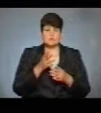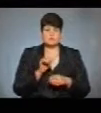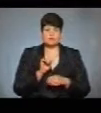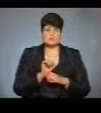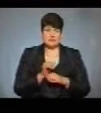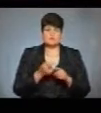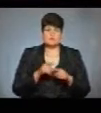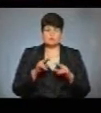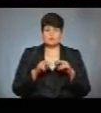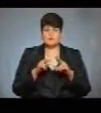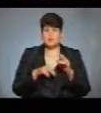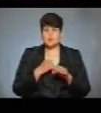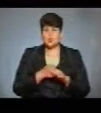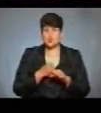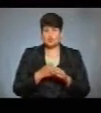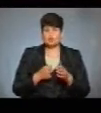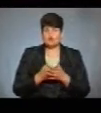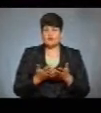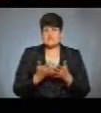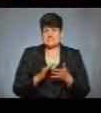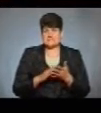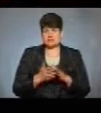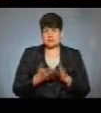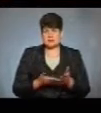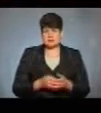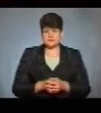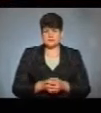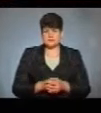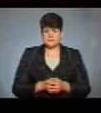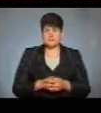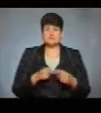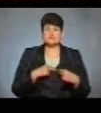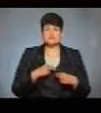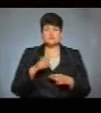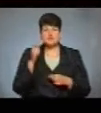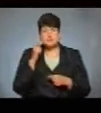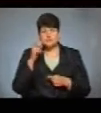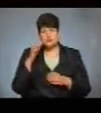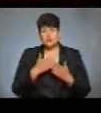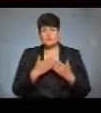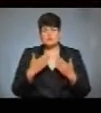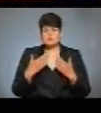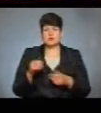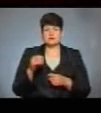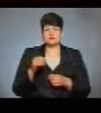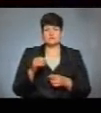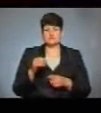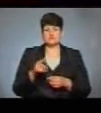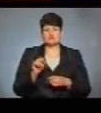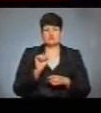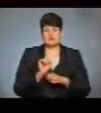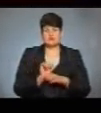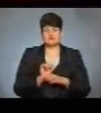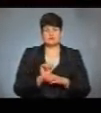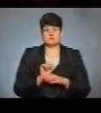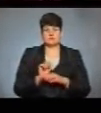ці будівельні роботи до вияснення ситуації. Працівник Чортківського краєзнавчого музею Володимир Добрянський одним з перших зупинив хід